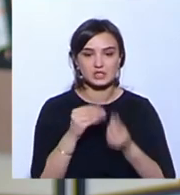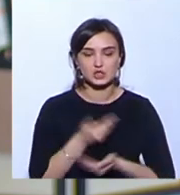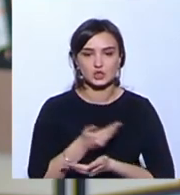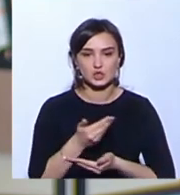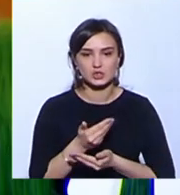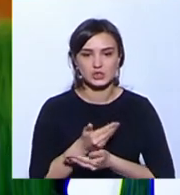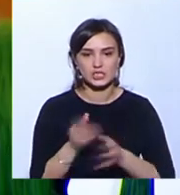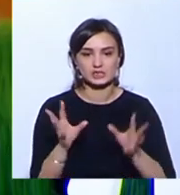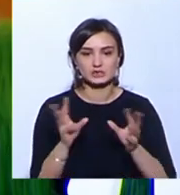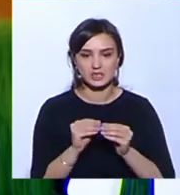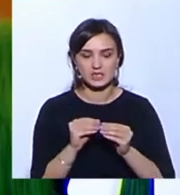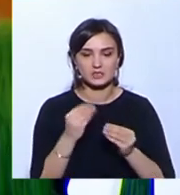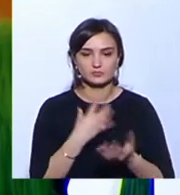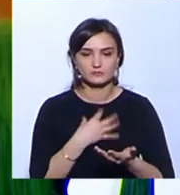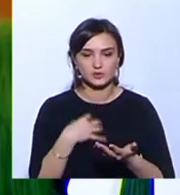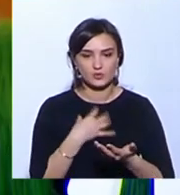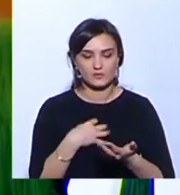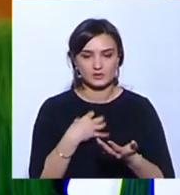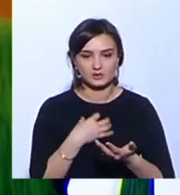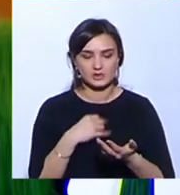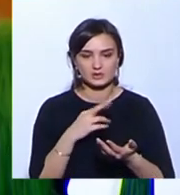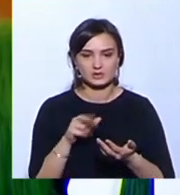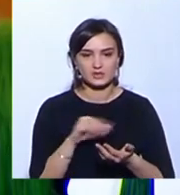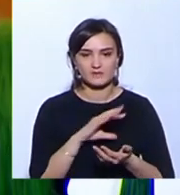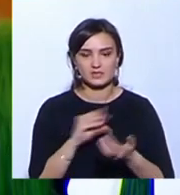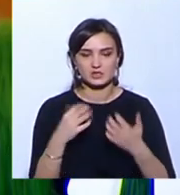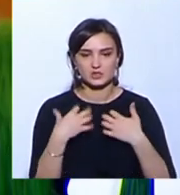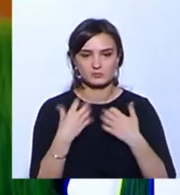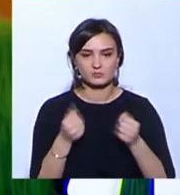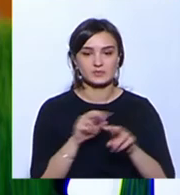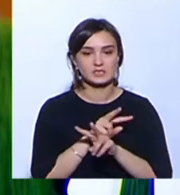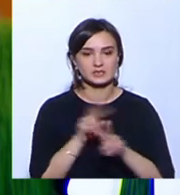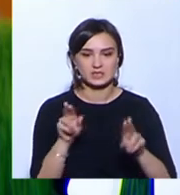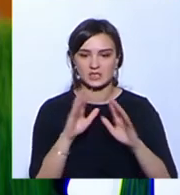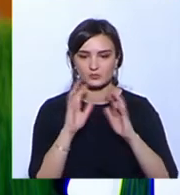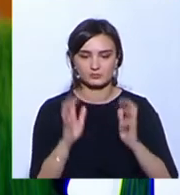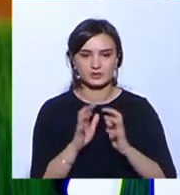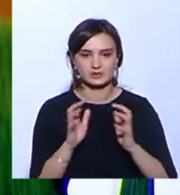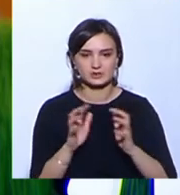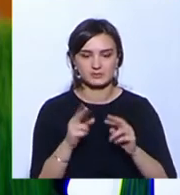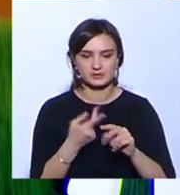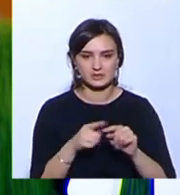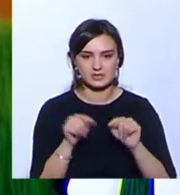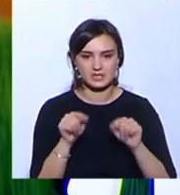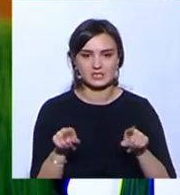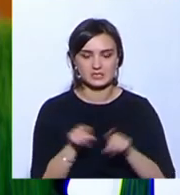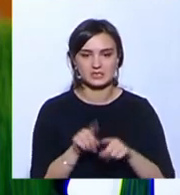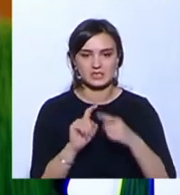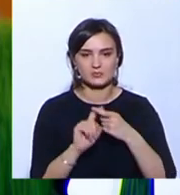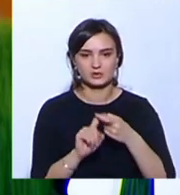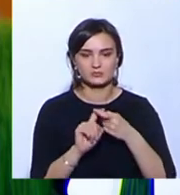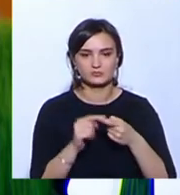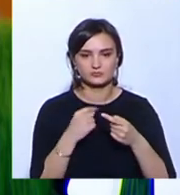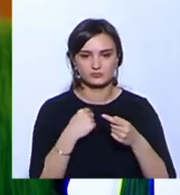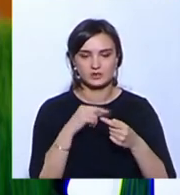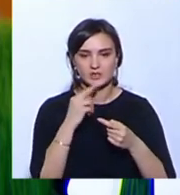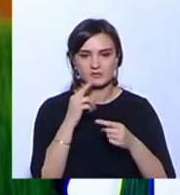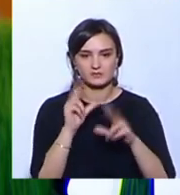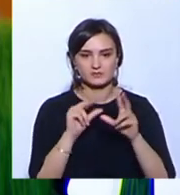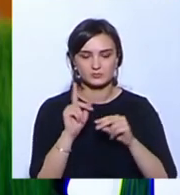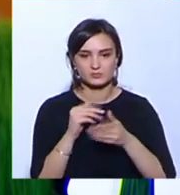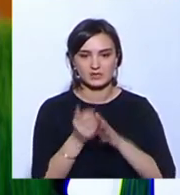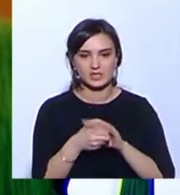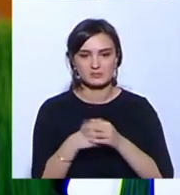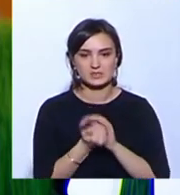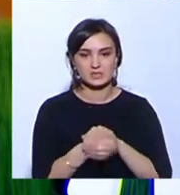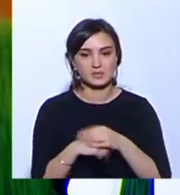სიცოცხლე ერთნაირად ფასეულია და სადაც ყველა ჯანმრთელობას ერთნაირად უფრთხილდებიან. აი ამგვარი დამოკიდებულებით ჩვენ გავითვალისწინებთ, რომ